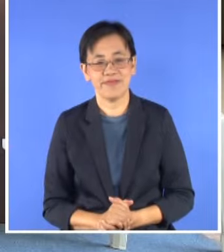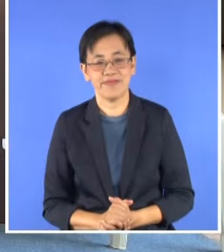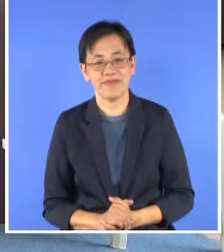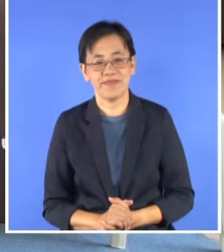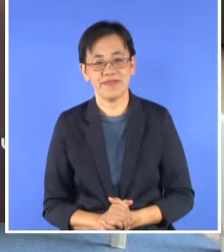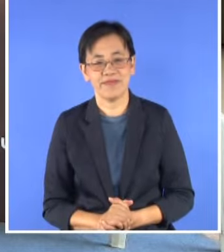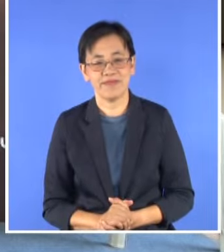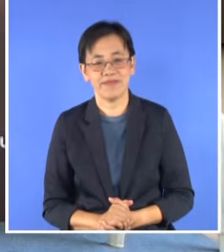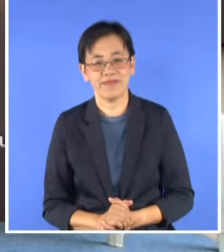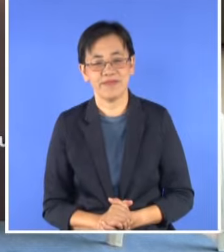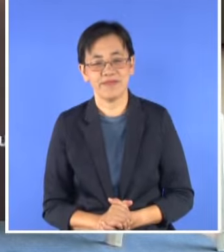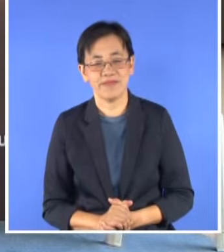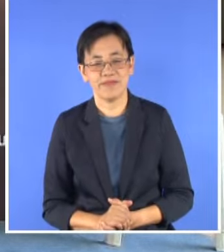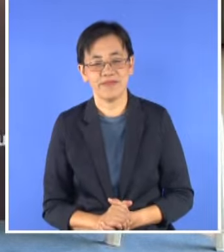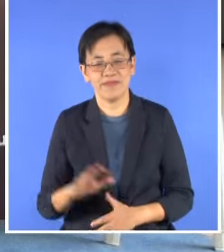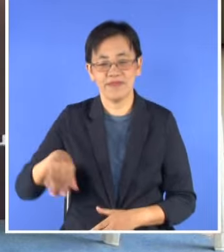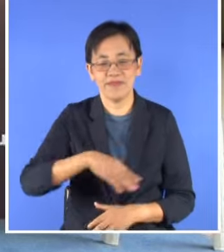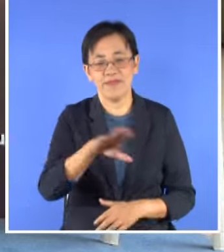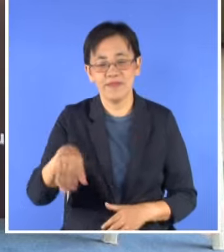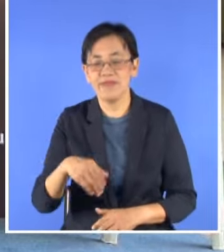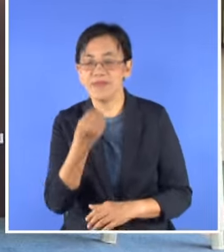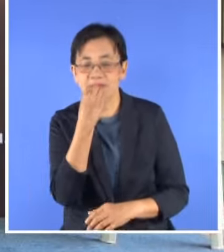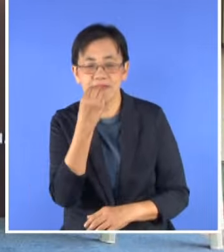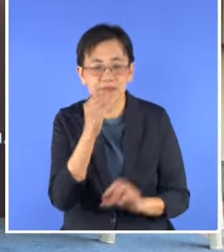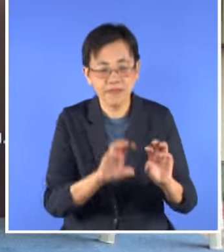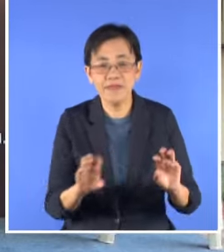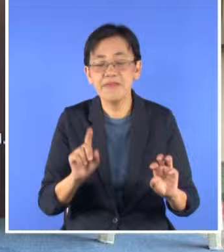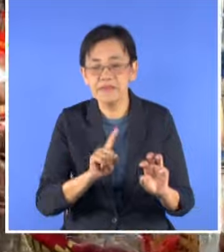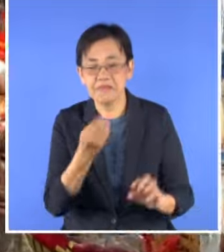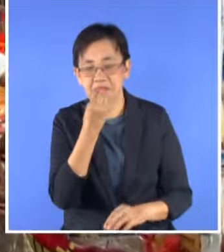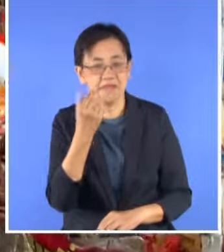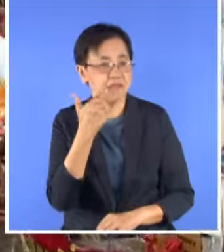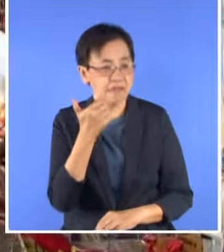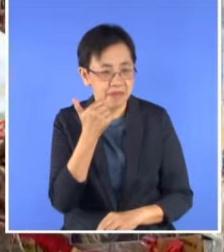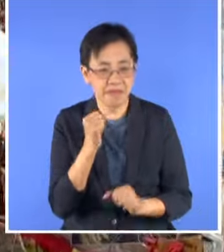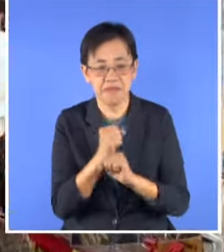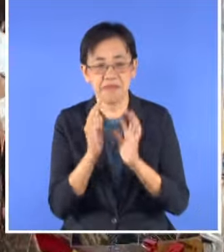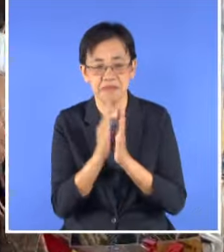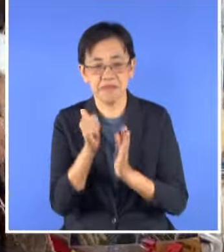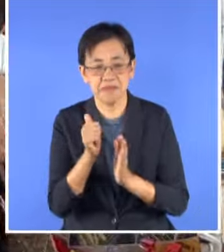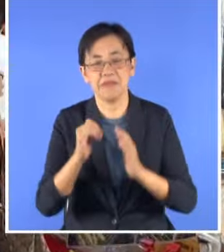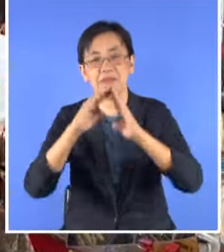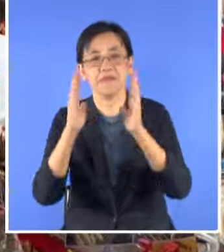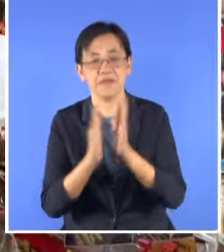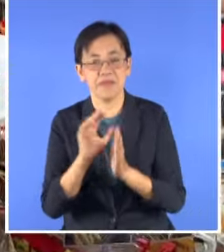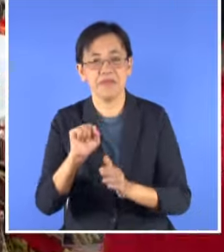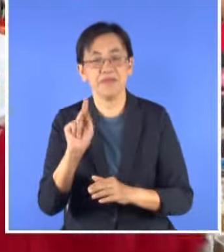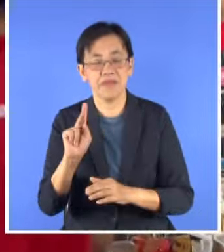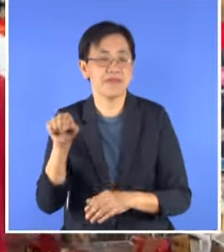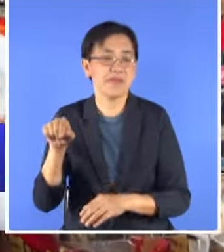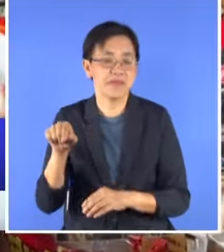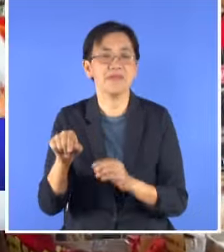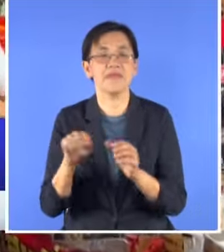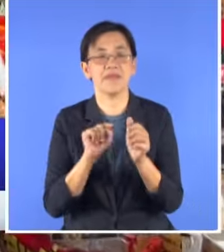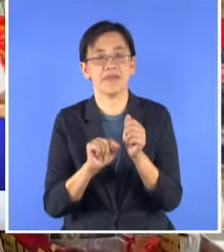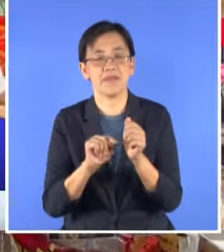นี่นะ สวนแก้วรวมพลังวัฒนธรรมอาหารค่ะใครที่อยากชิมอาหารอร่อยแถมได้บุญเชิญไปเที่ยวกันได้ที่วัดสวนแก้วนะคะที่ตำบลบางเลนอ